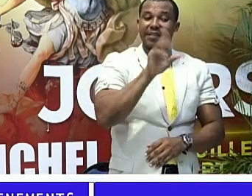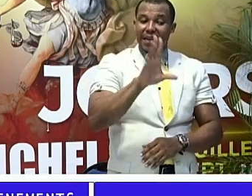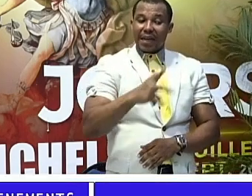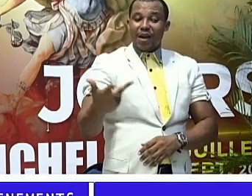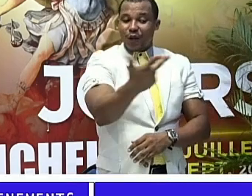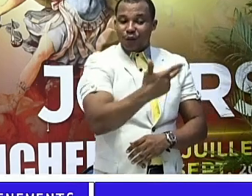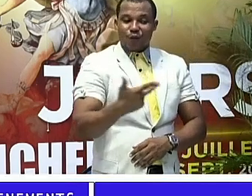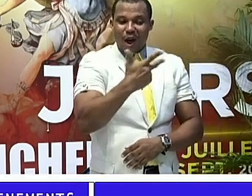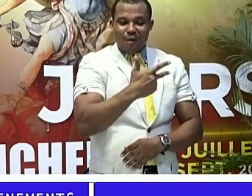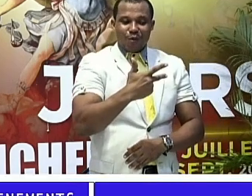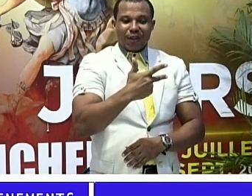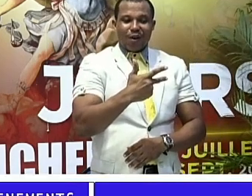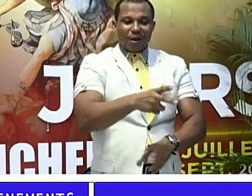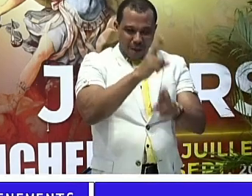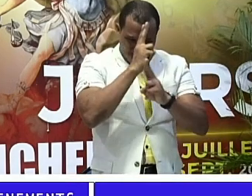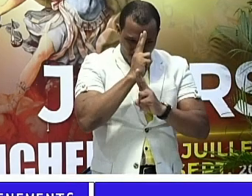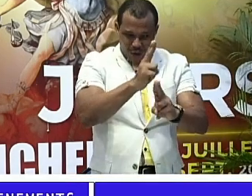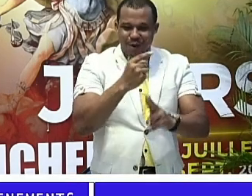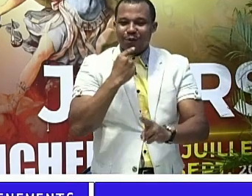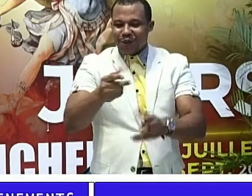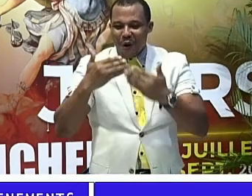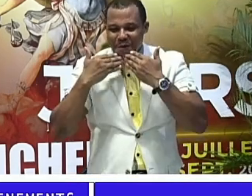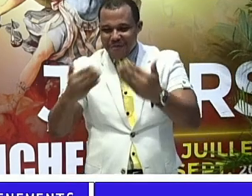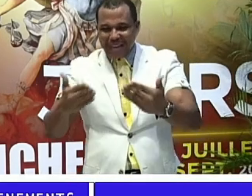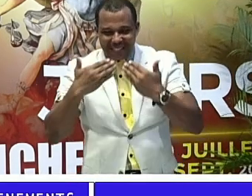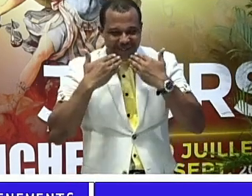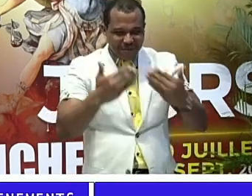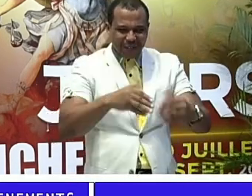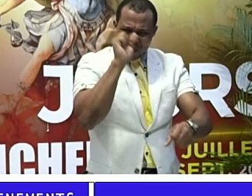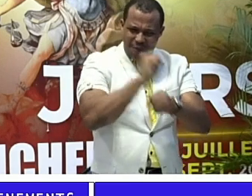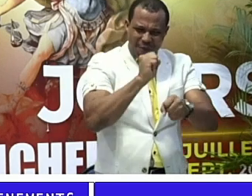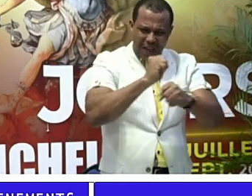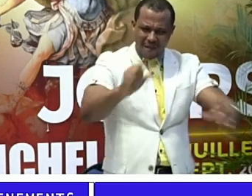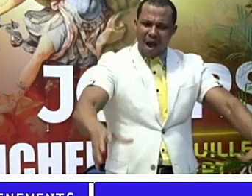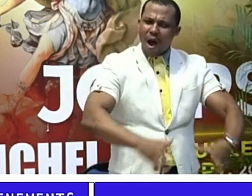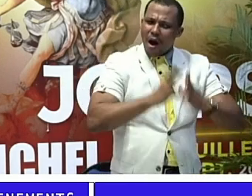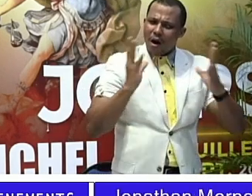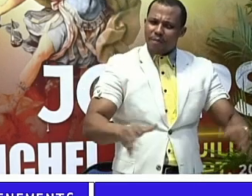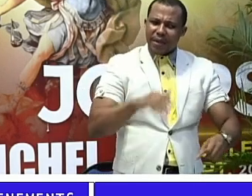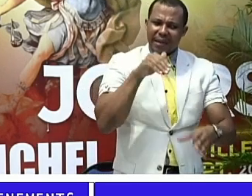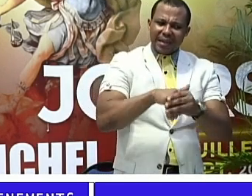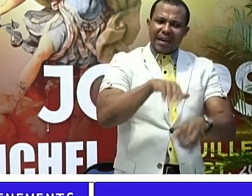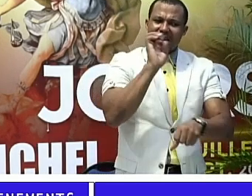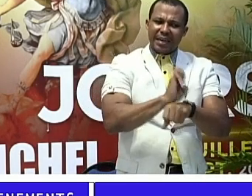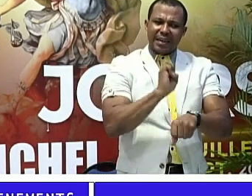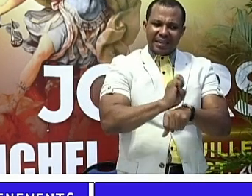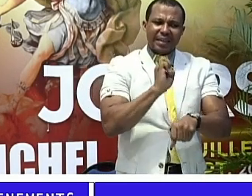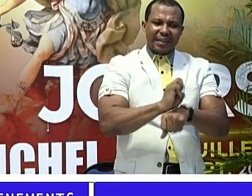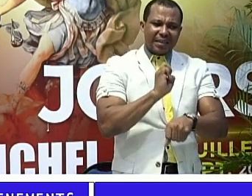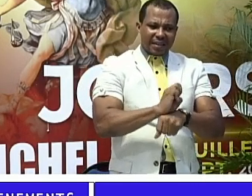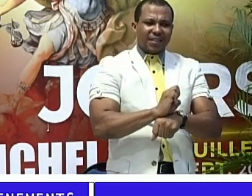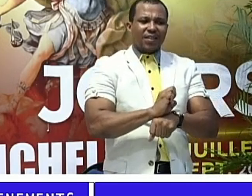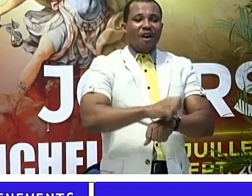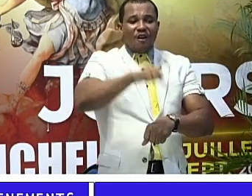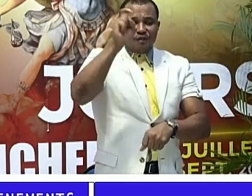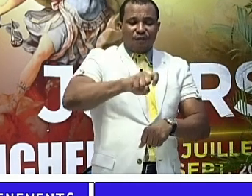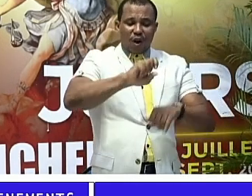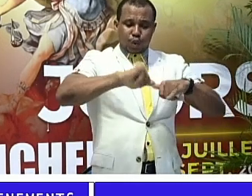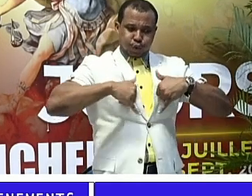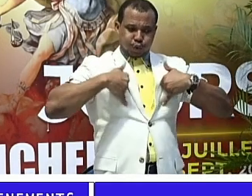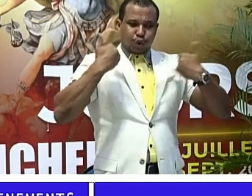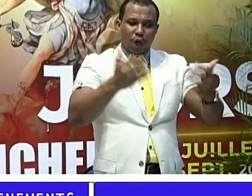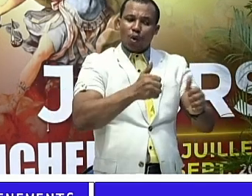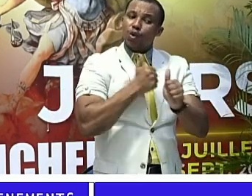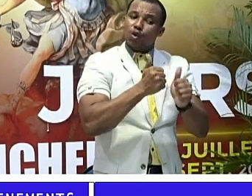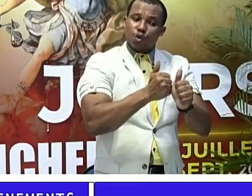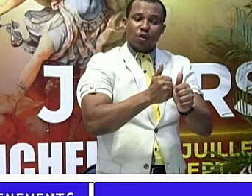pris le temps pour nous dire merci. Parce que vous travaillez en pile dans l'église là. Et travail au faire, faut que jeunes yo suivent